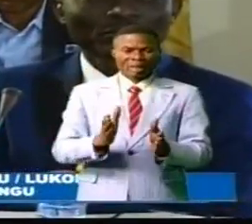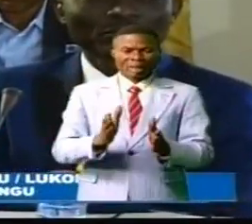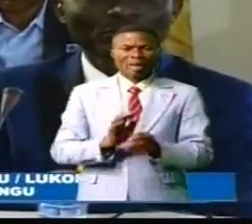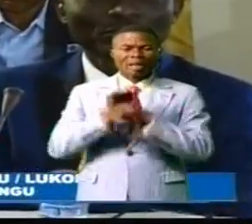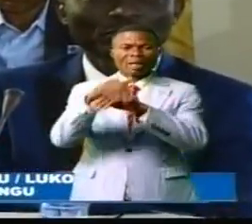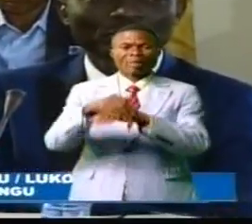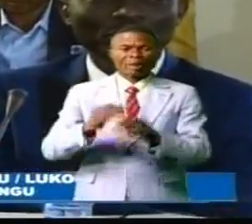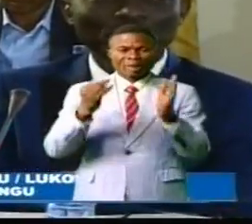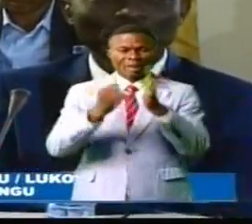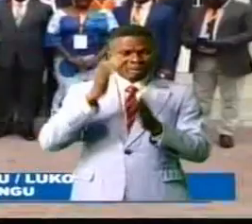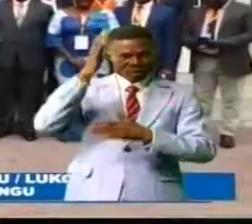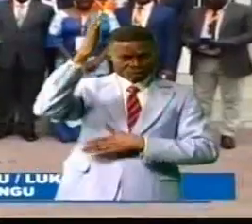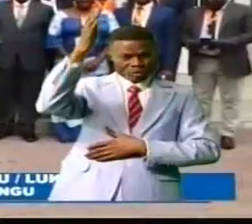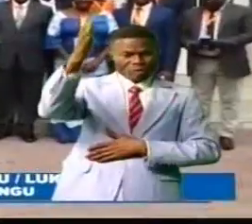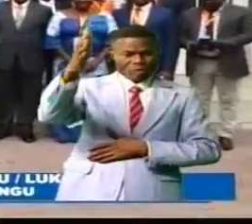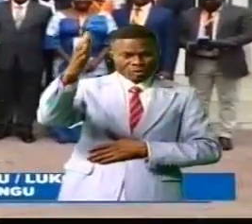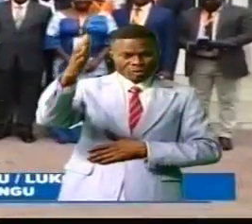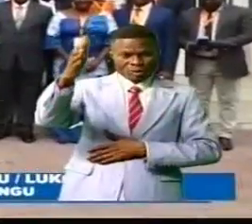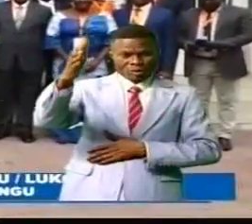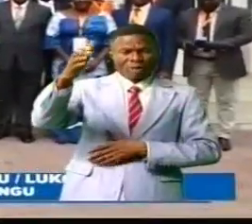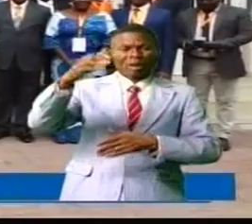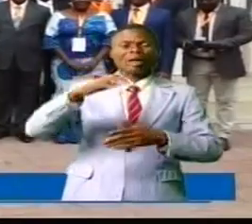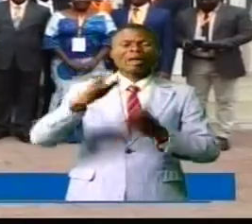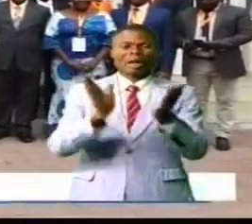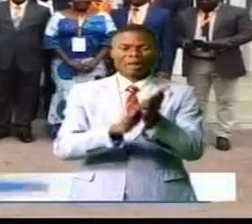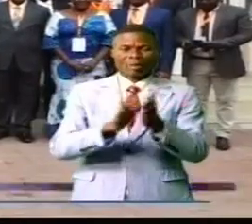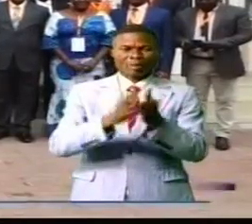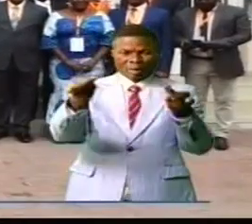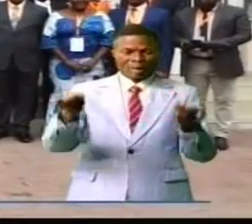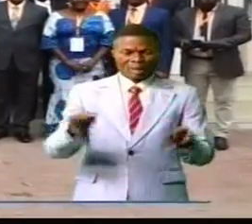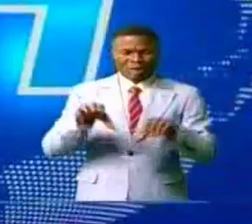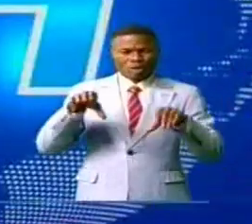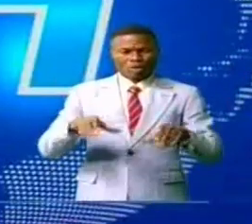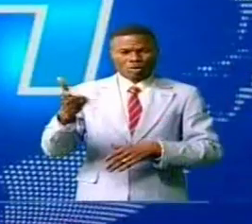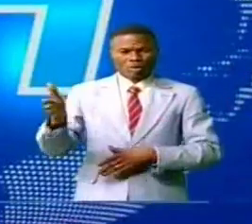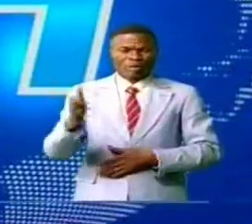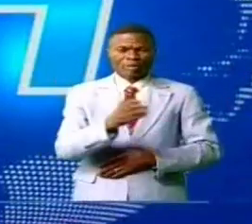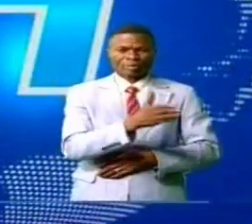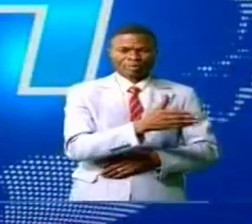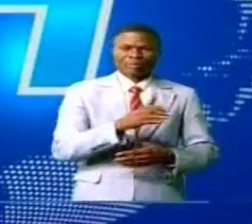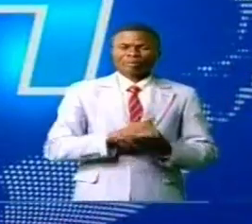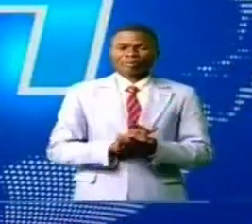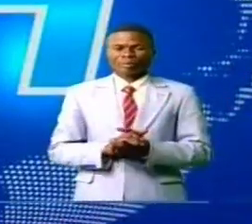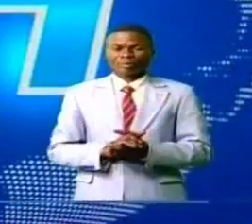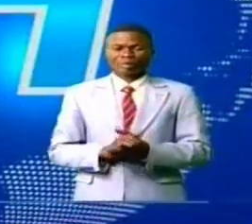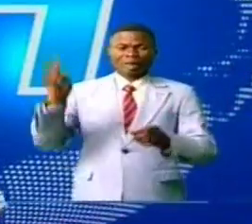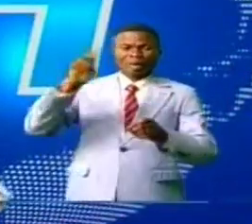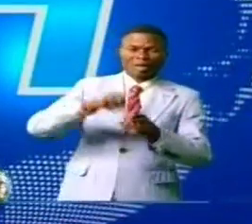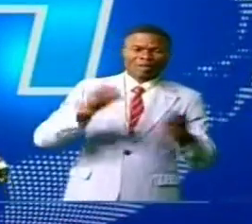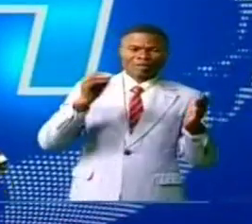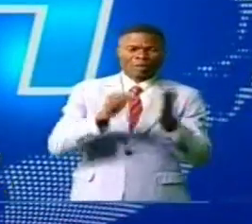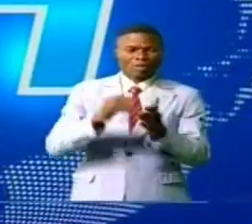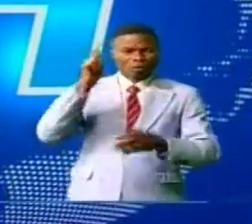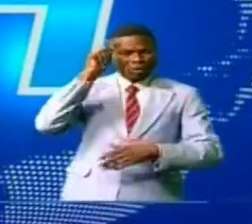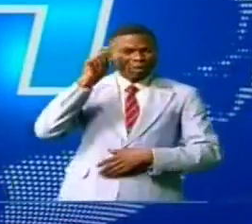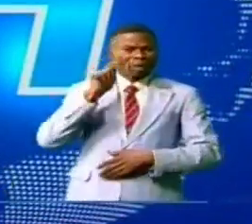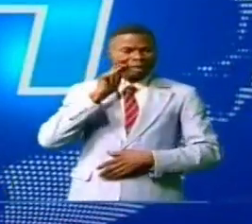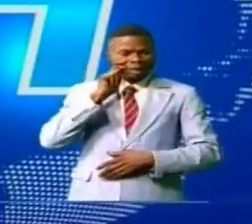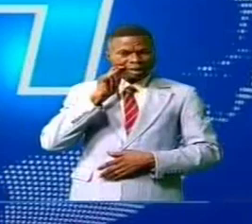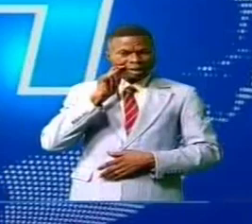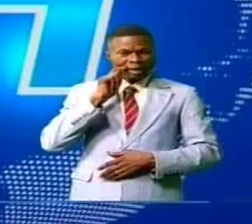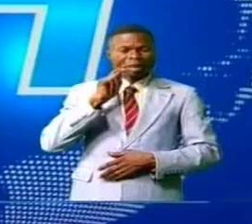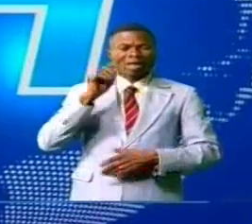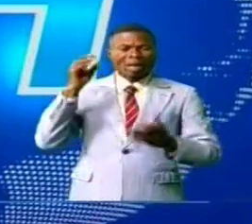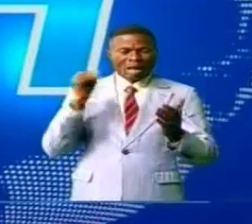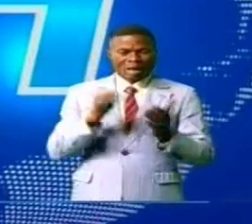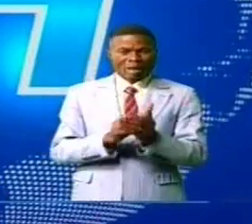interviendra le samedi prochain, toujours au Centre Caritas Congo. Les violences basées sur les genres, il faut à tout